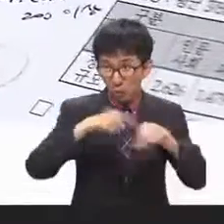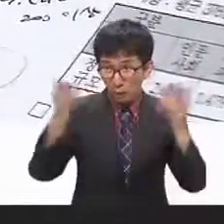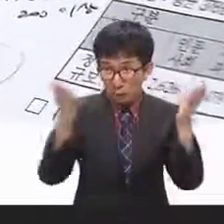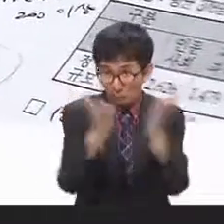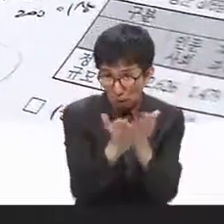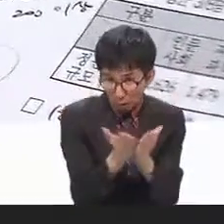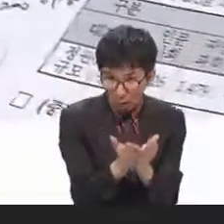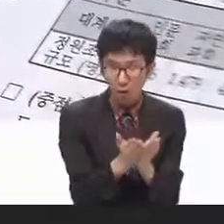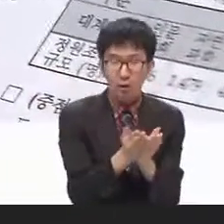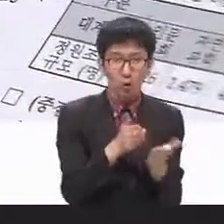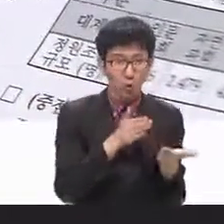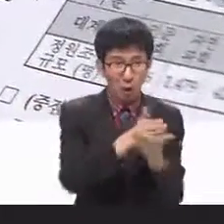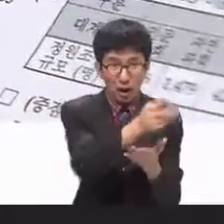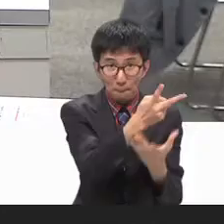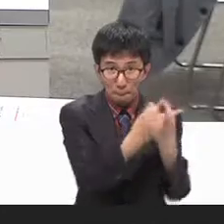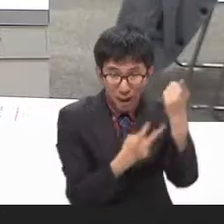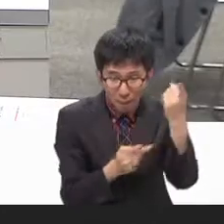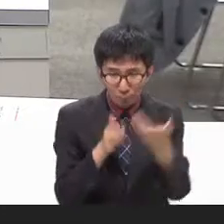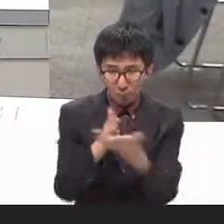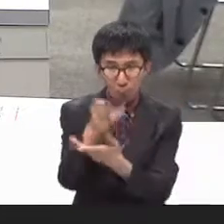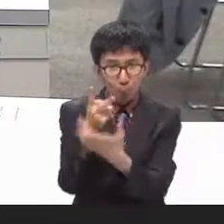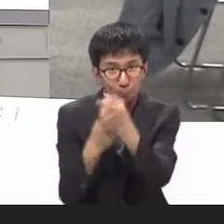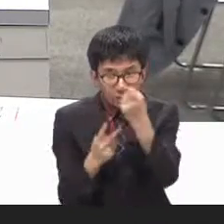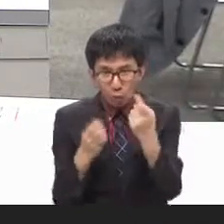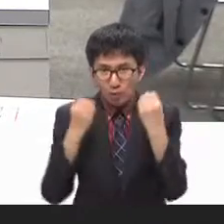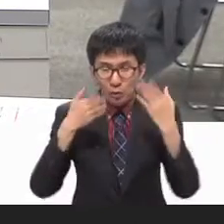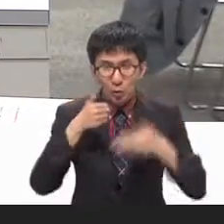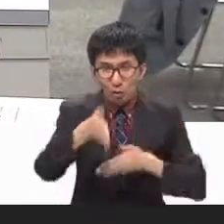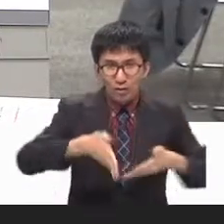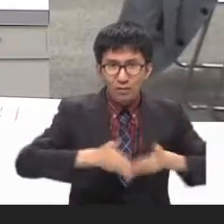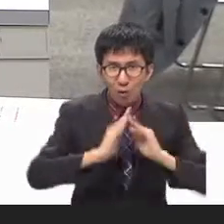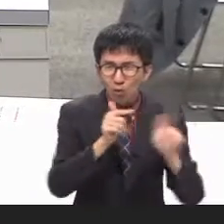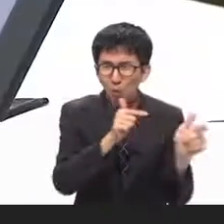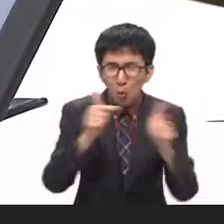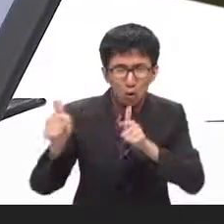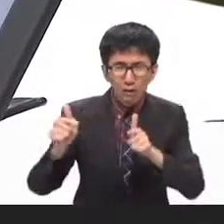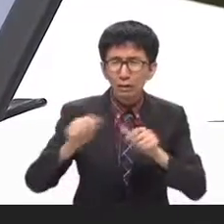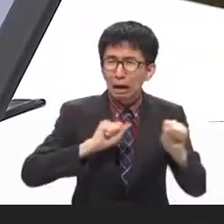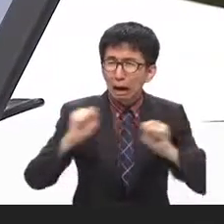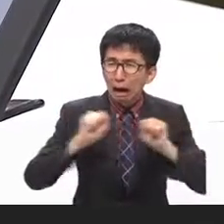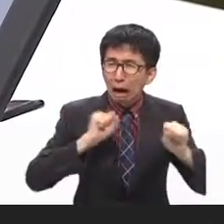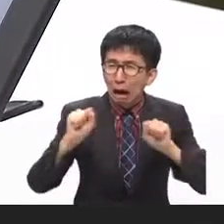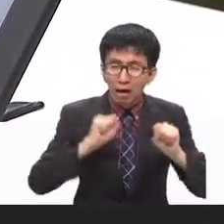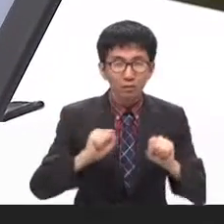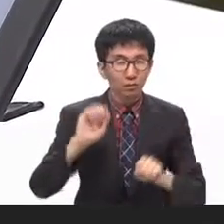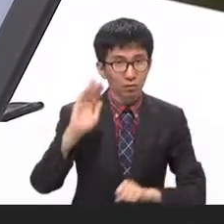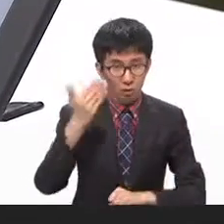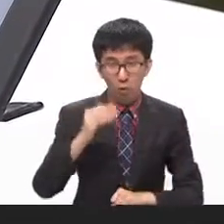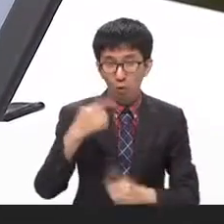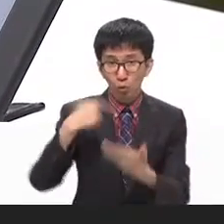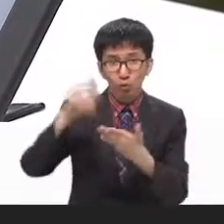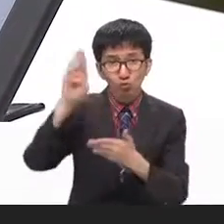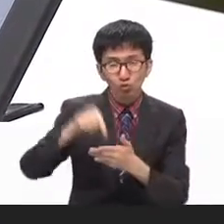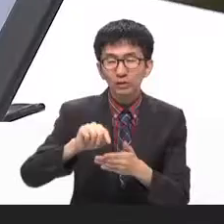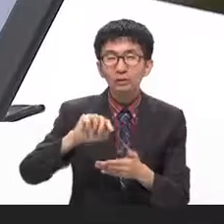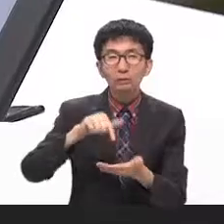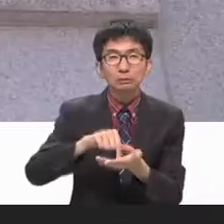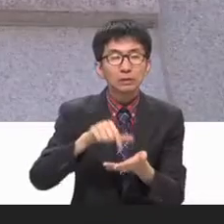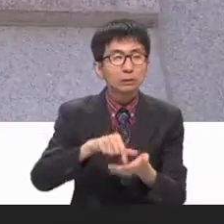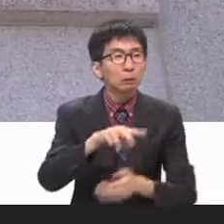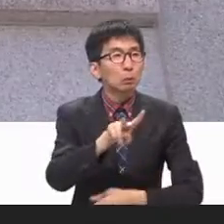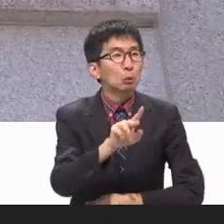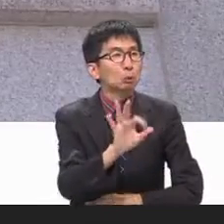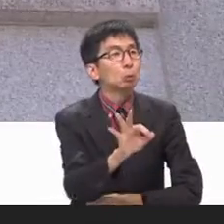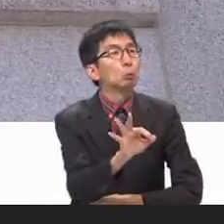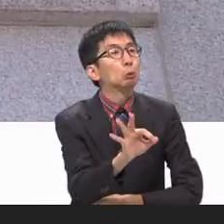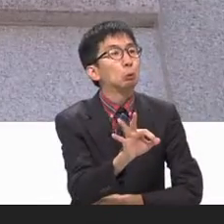통폐합 하거나 새로운 전공을 신설하는 등 부지런히 움직여야 만 하죠 예 교육당국의 재정적 지원을 근거로 대학들을 채찍질하는